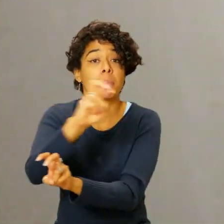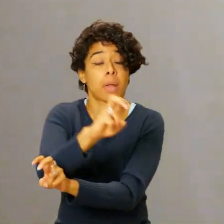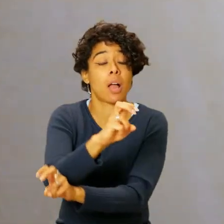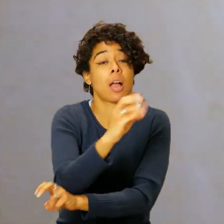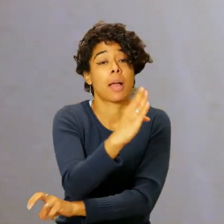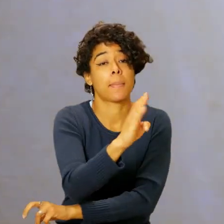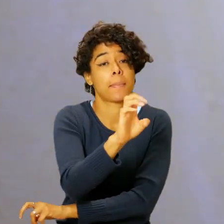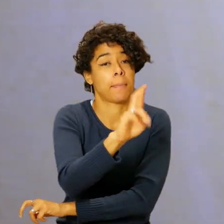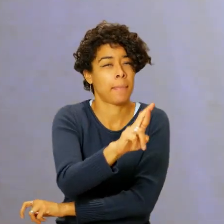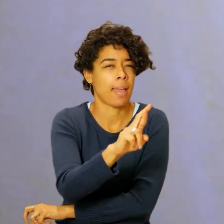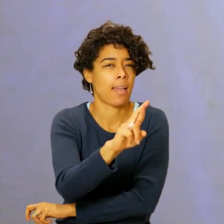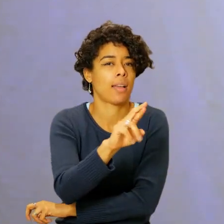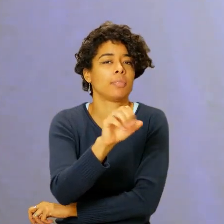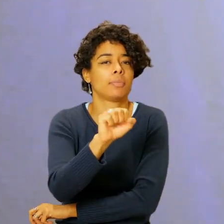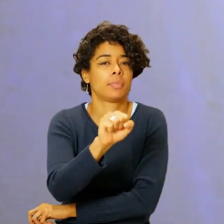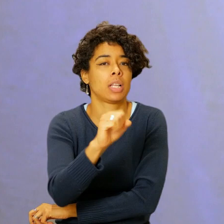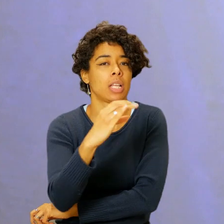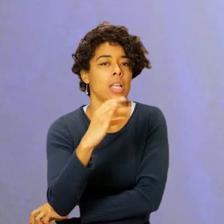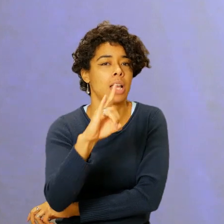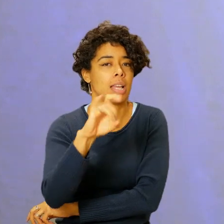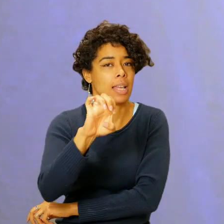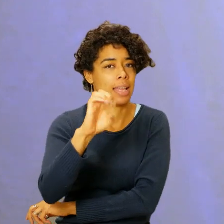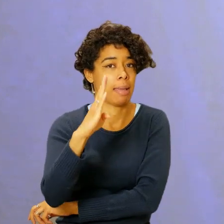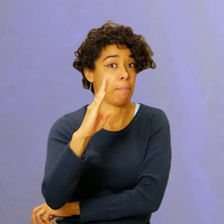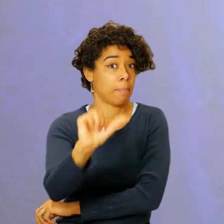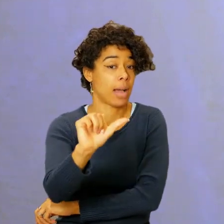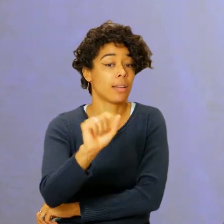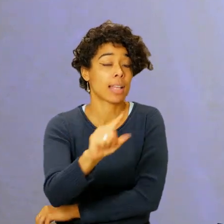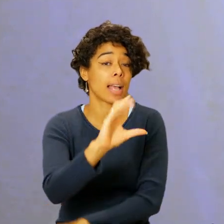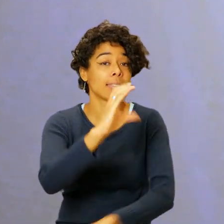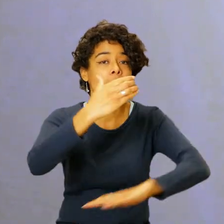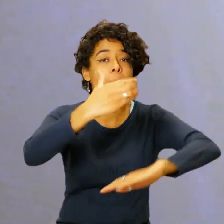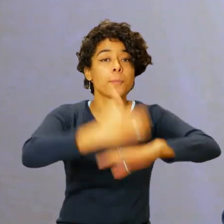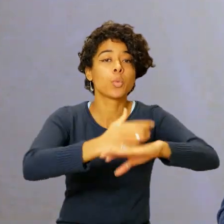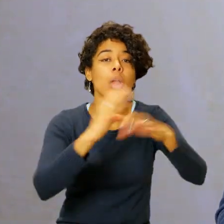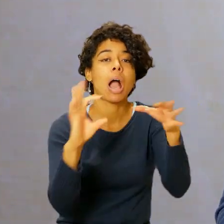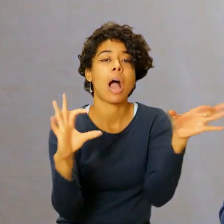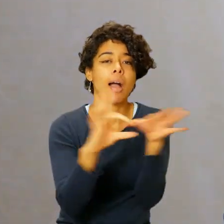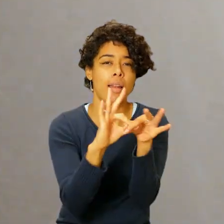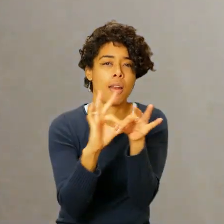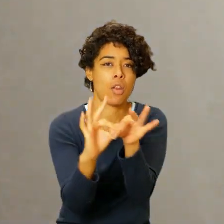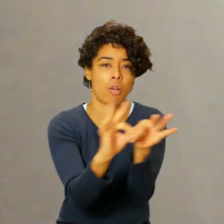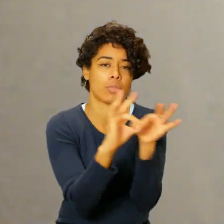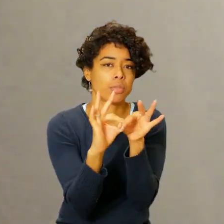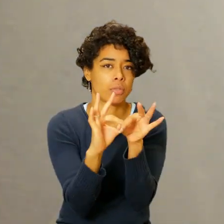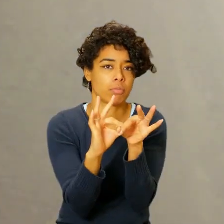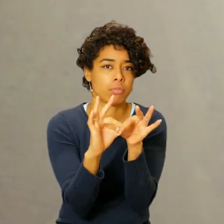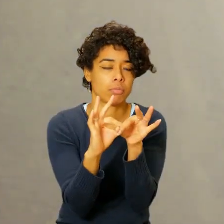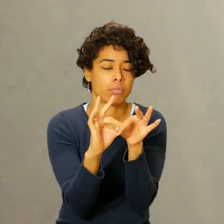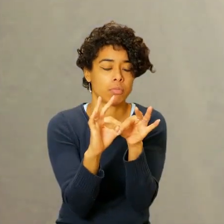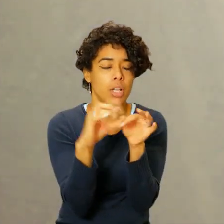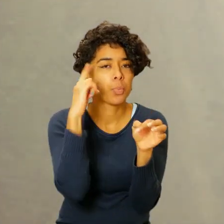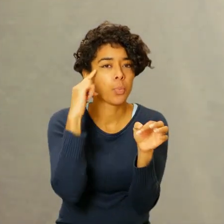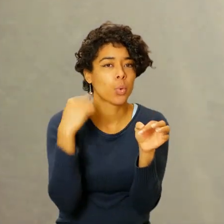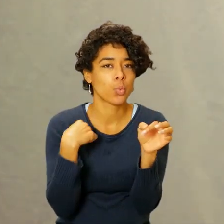jusqu'à Beersheba. Beersheba, c'est le puits de l'alliance. Et pour nous, ça représente quoi? La